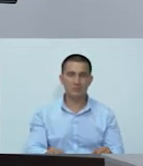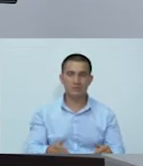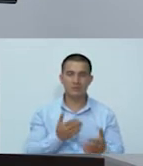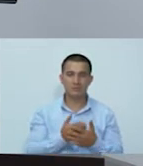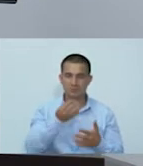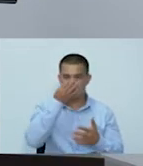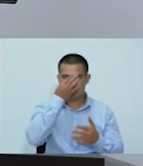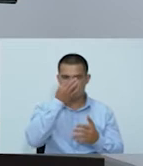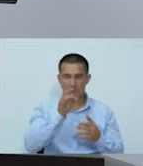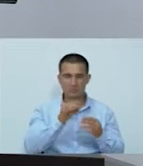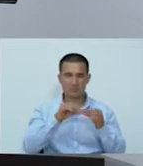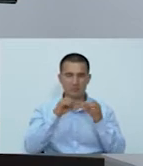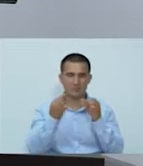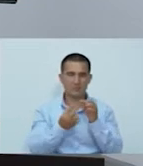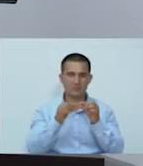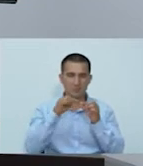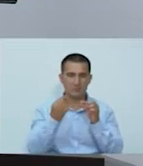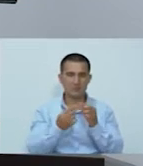Tekizlab olamiz.